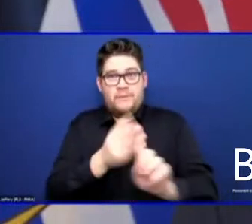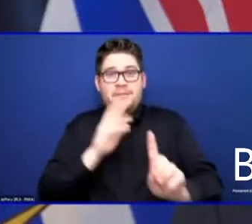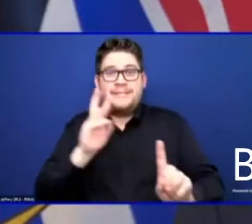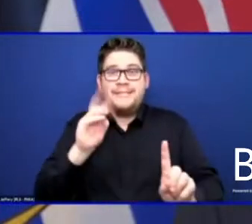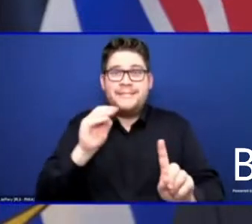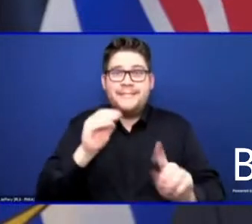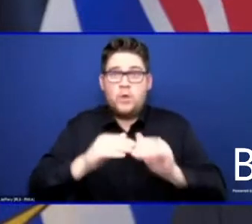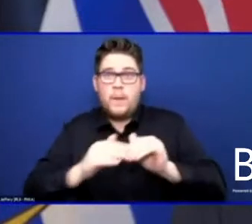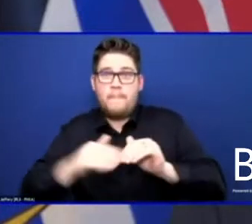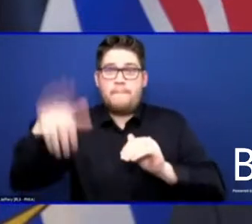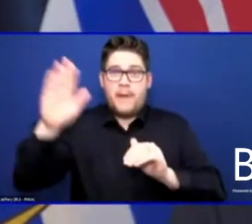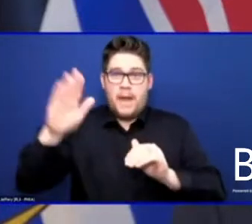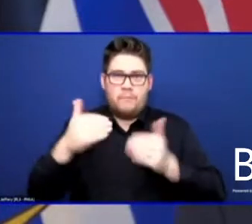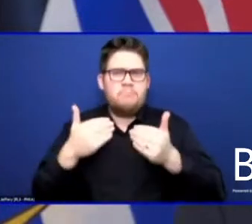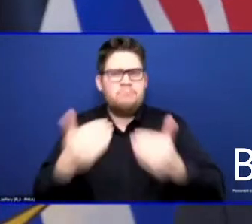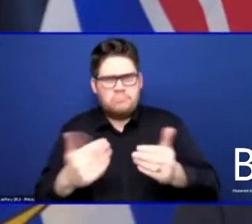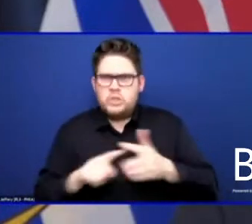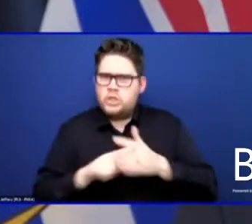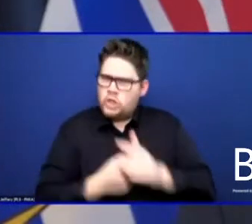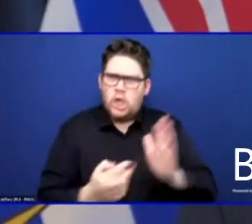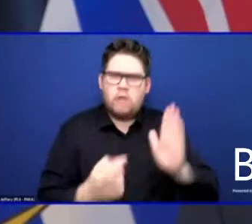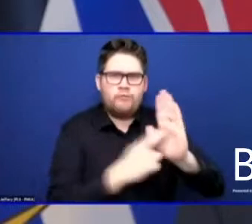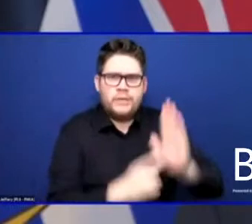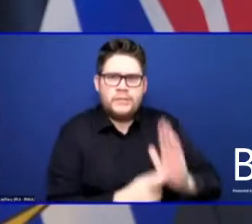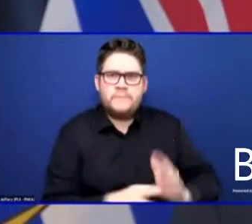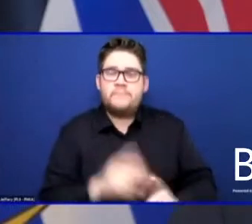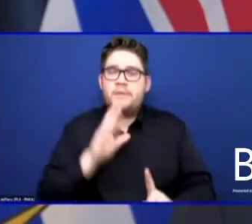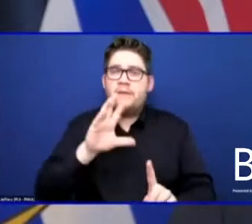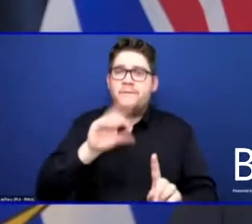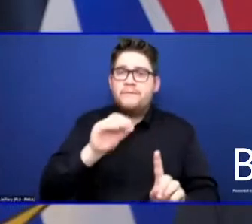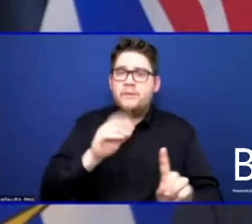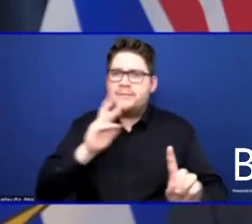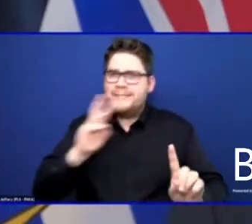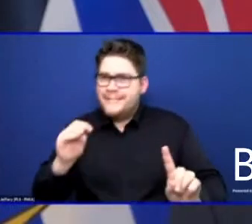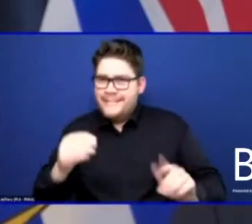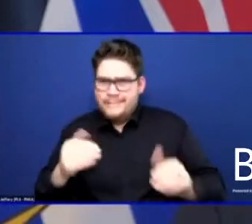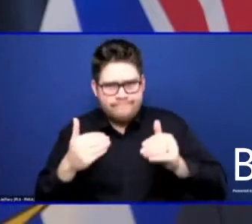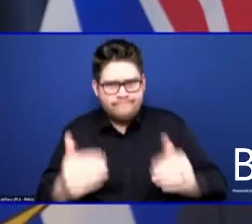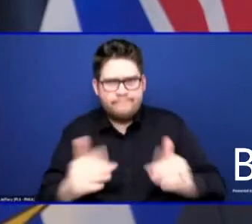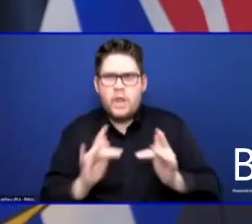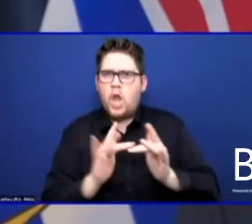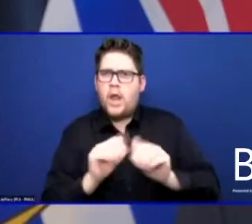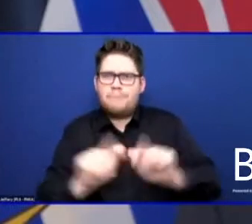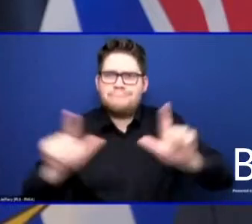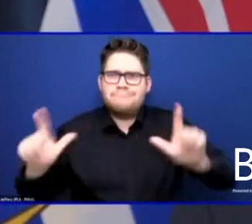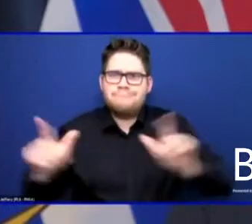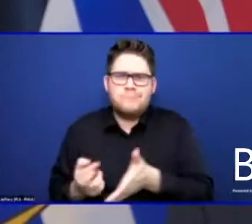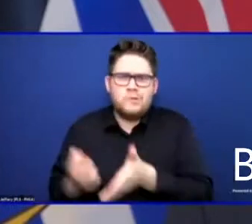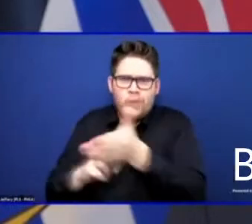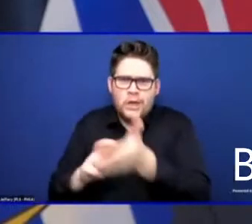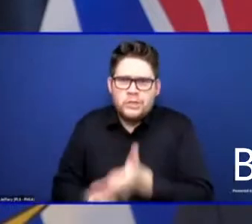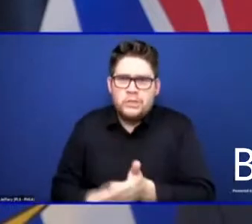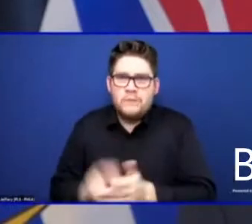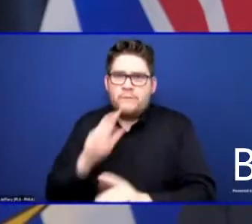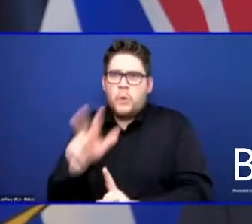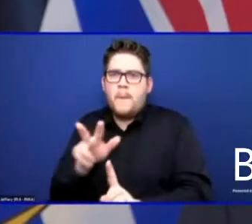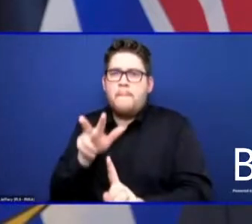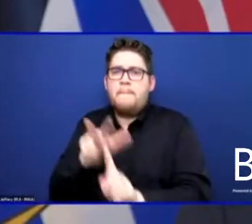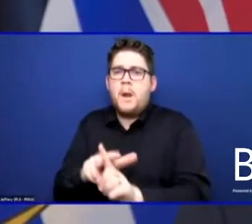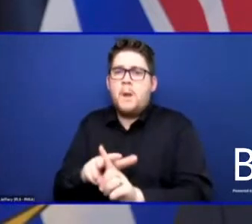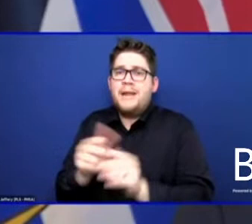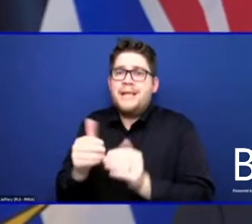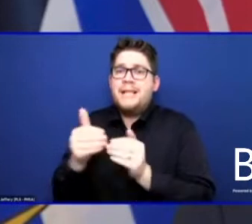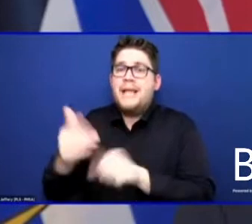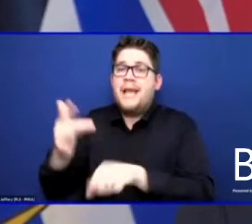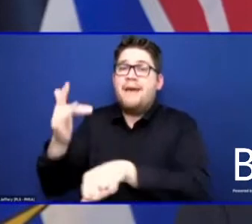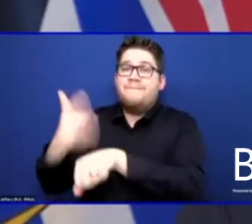励 in 60到 BC to get 64 on 岁年 and 龄 to 段的人 register, 赶 which 紧 will 来 allow 注 you to 册 book an， 先 appointment 来 at the 先注 earliest 册， possible 因为 moment 现在呢 when 已 an 经 invitation 50岁以 is 上的 sent 人 to 从 you. 明